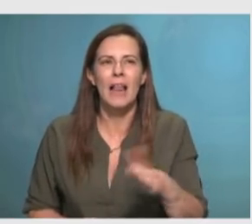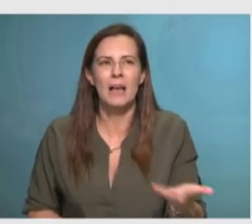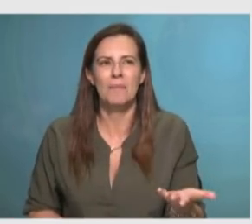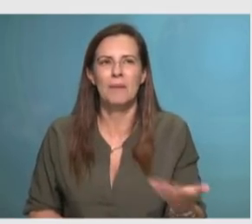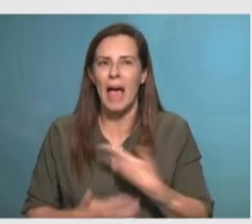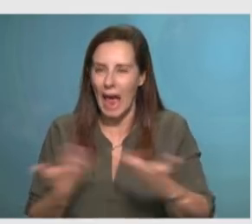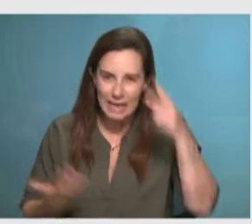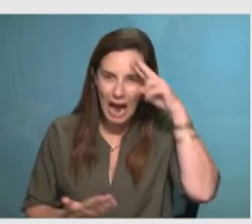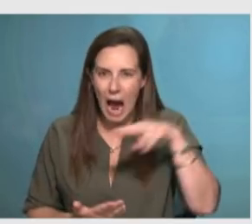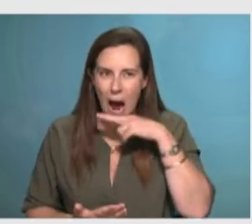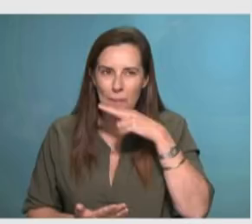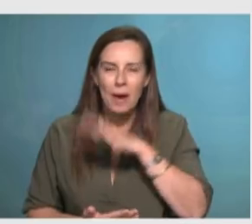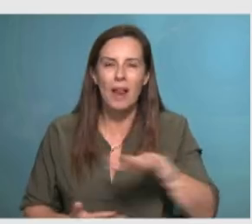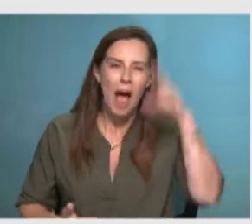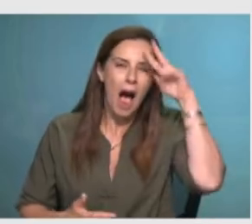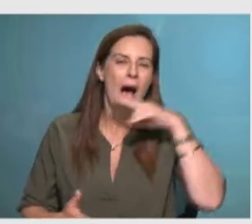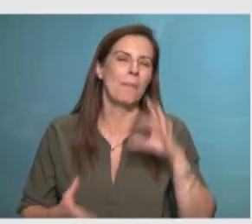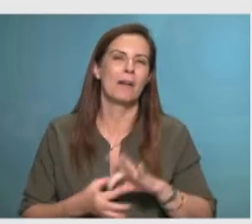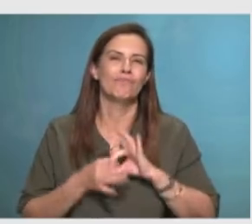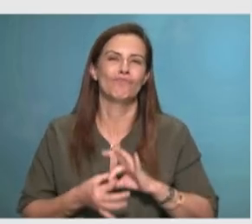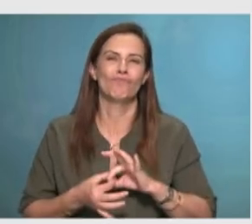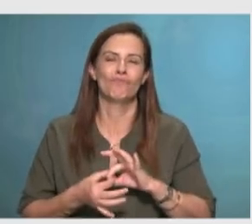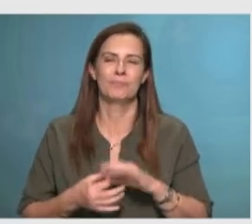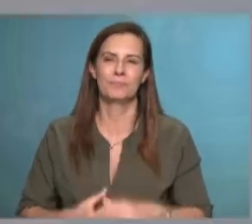אין להם אבא, ילדים שקשורים לאבא שלהם.